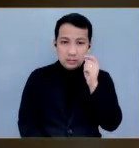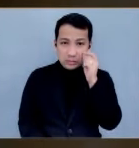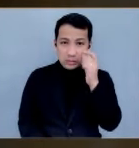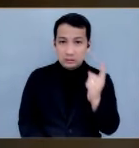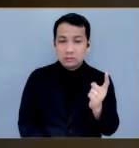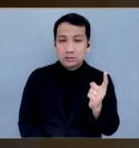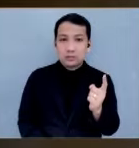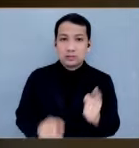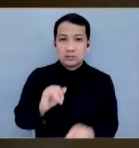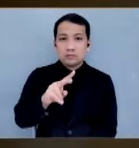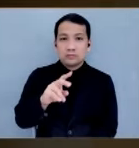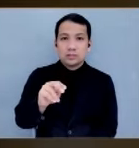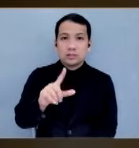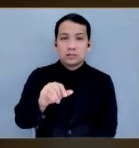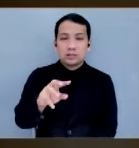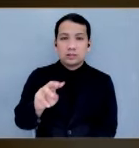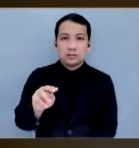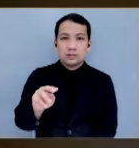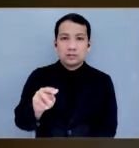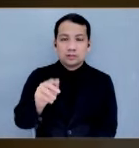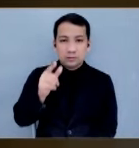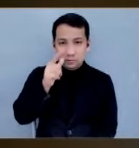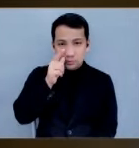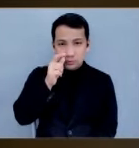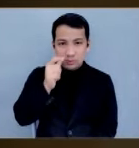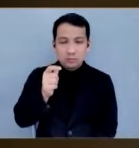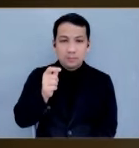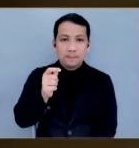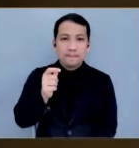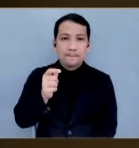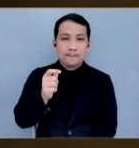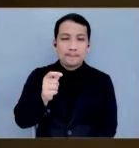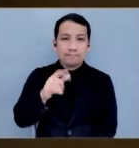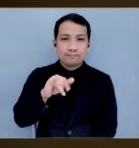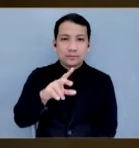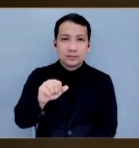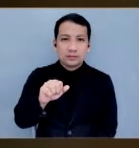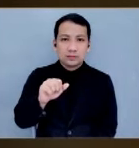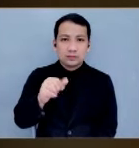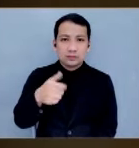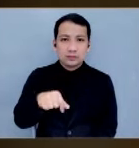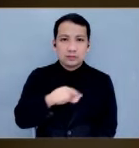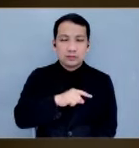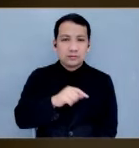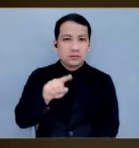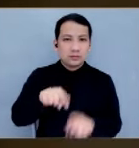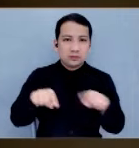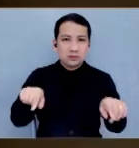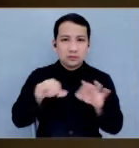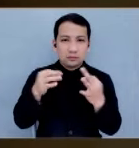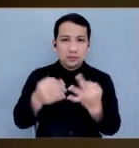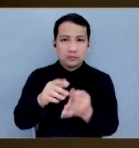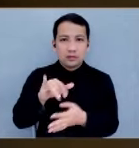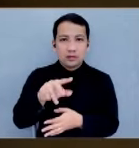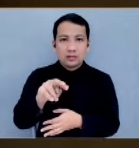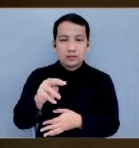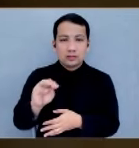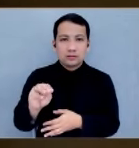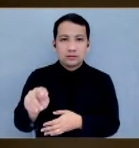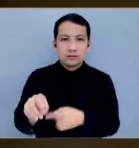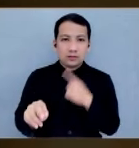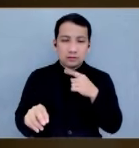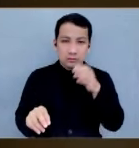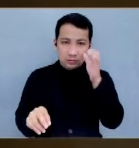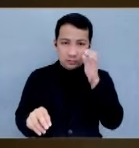Ivana Alawi, Lorna Tolentino, Sylvia Sanchez, ilan sa pamilya Eigenman, at Ludin Vareto